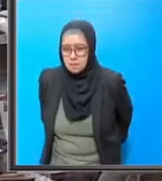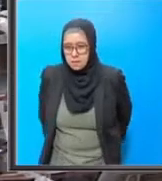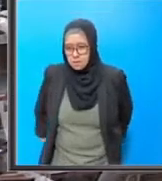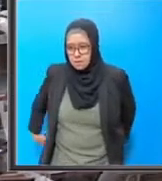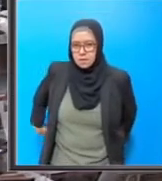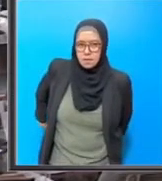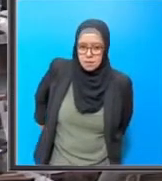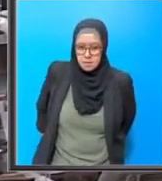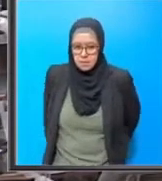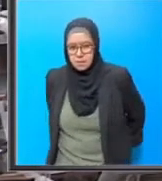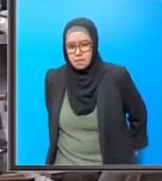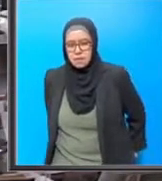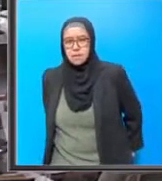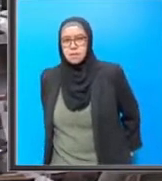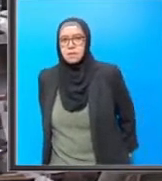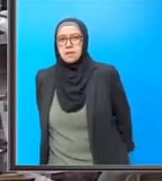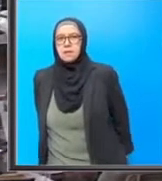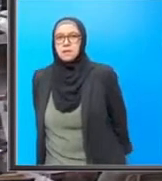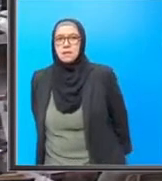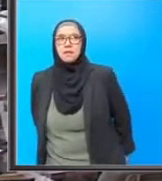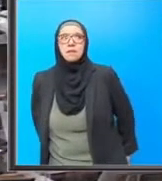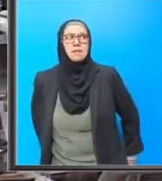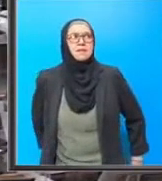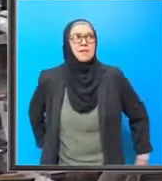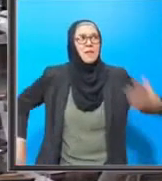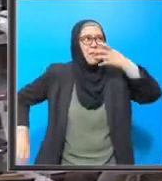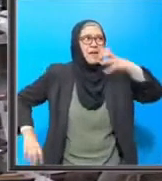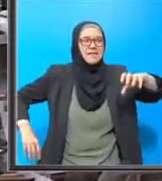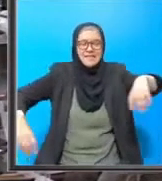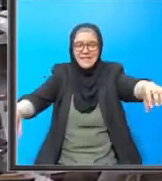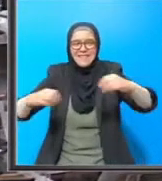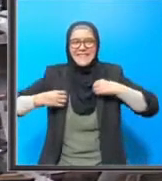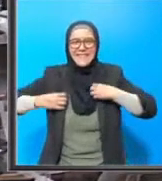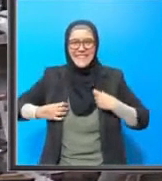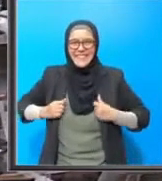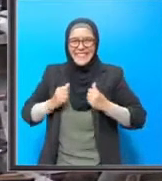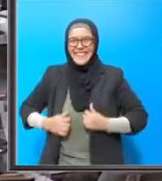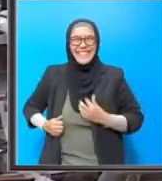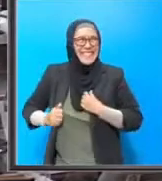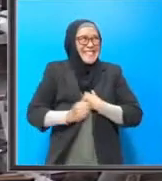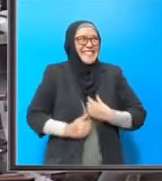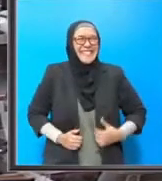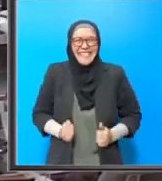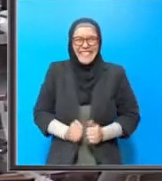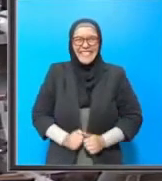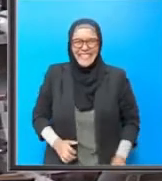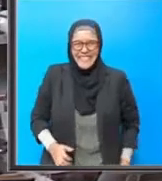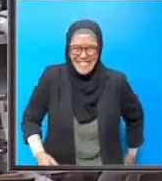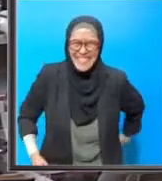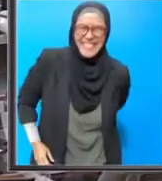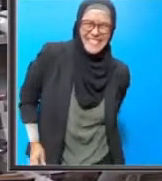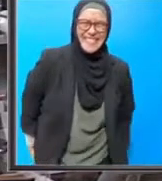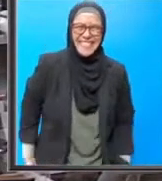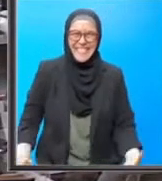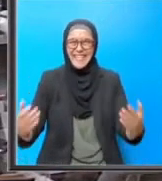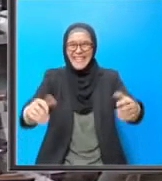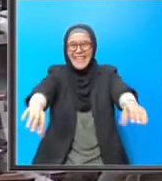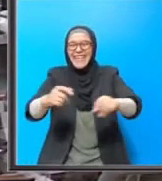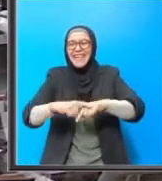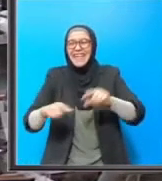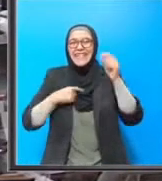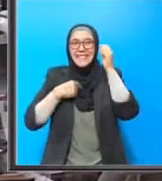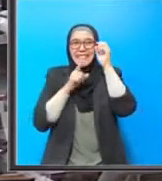senarai yang terperinci di Mantri sebenarnya diantara negara-negara ASEAN brownie di